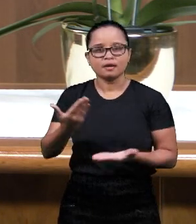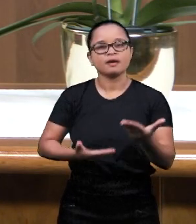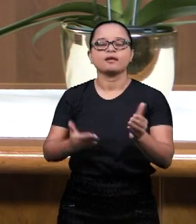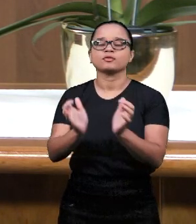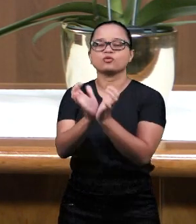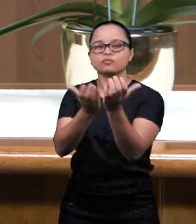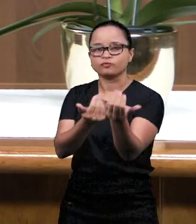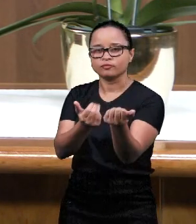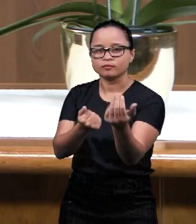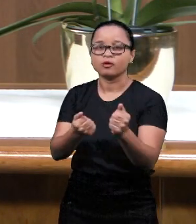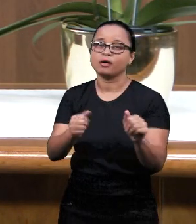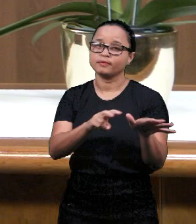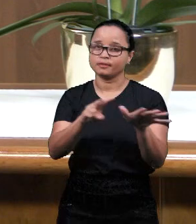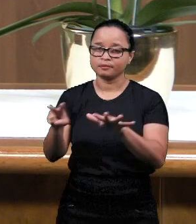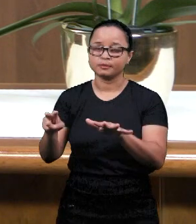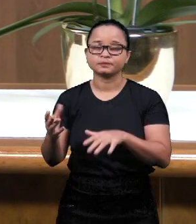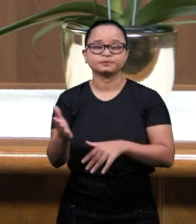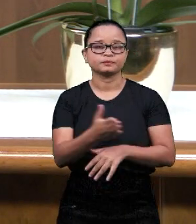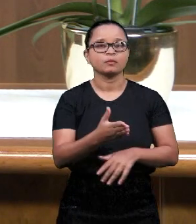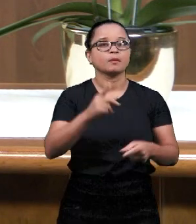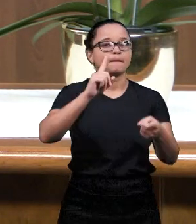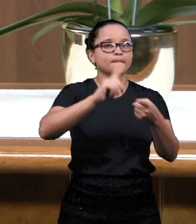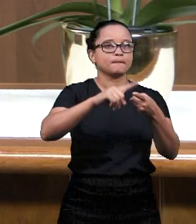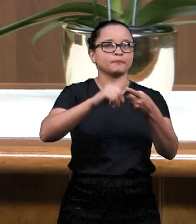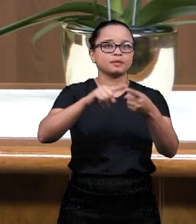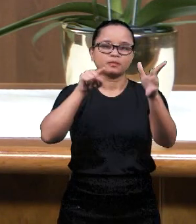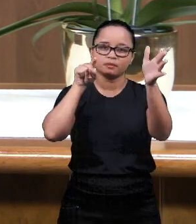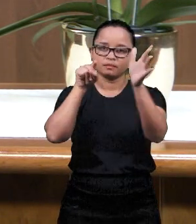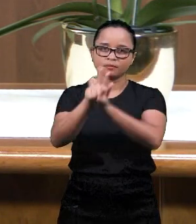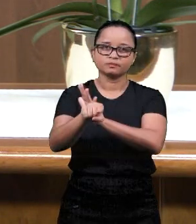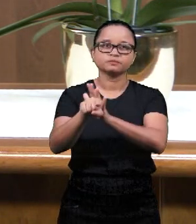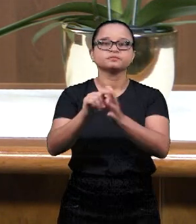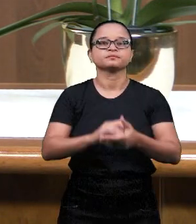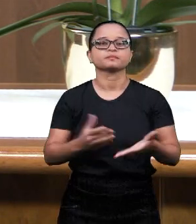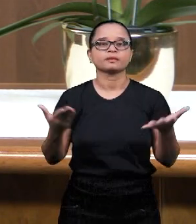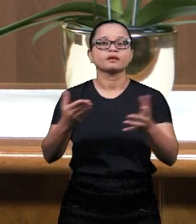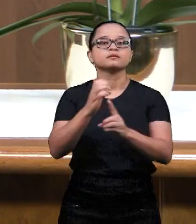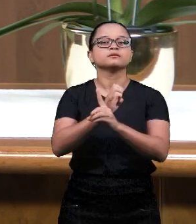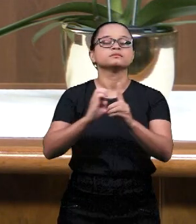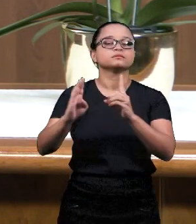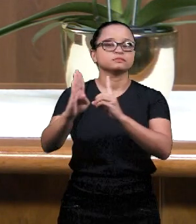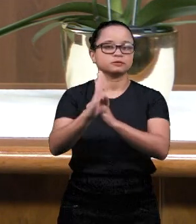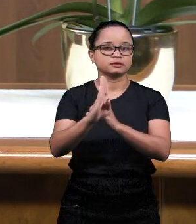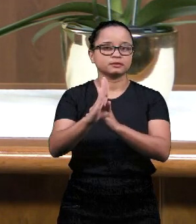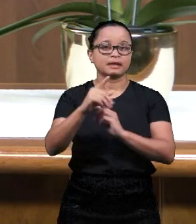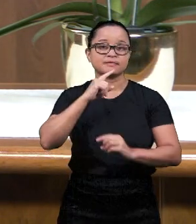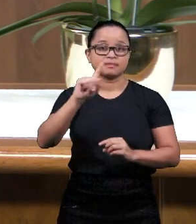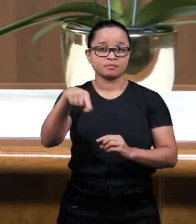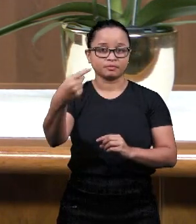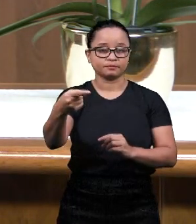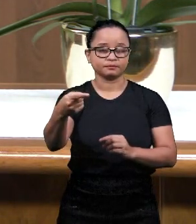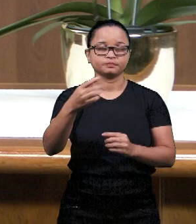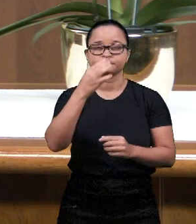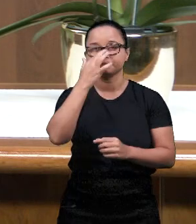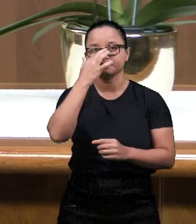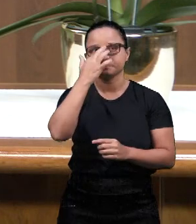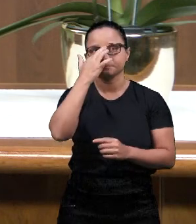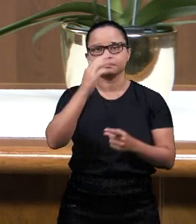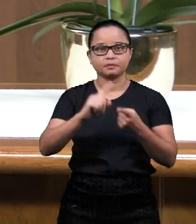cette semaine. Passons à la première question pour l'école biblique dominicale de la semaine prochaine. La première question nous